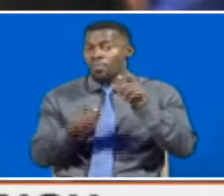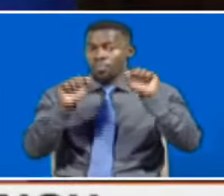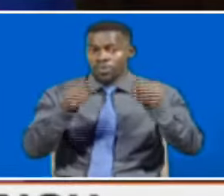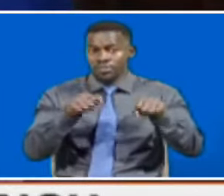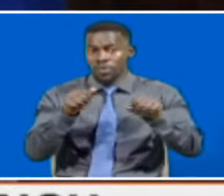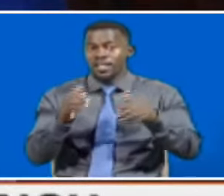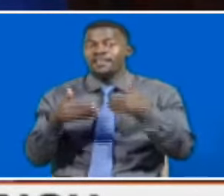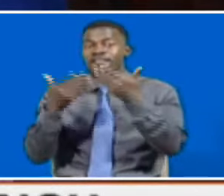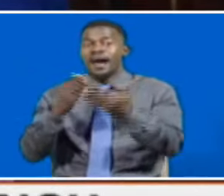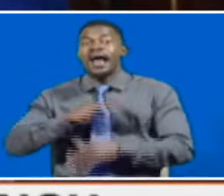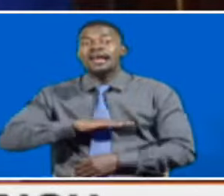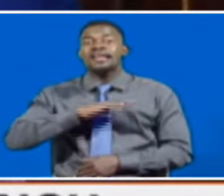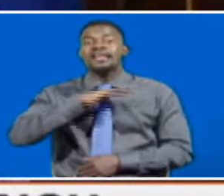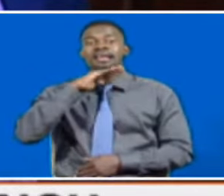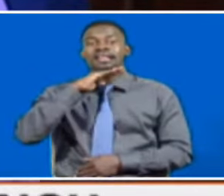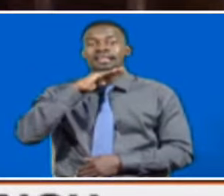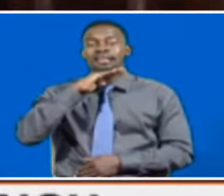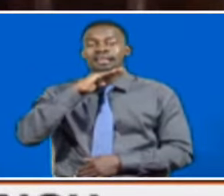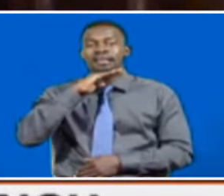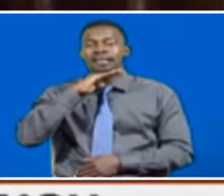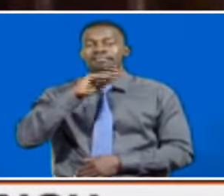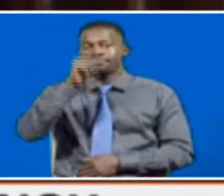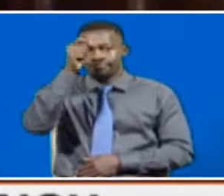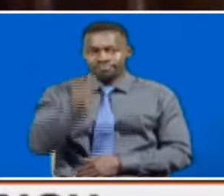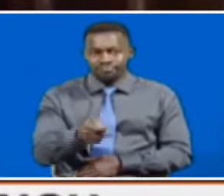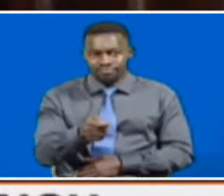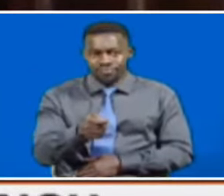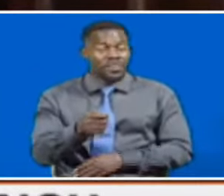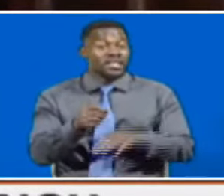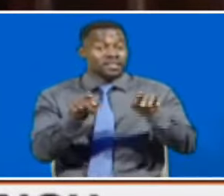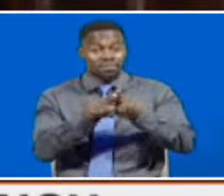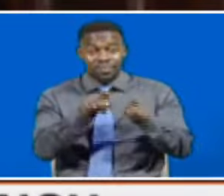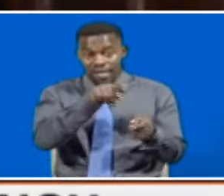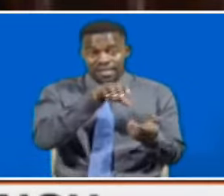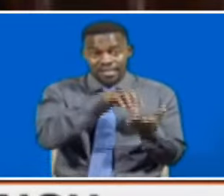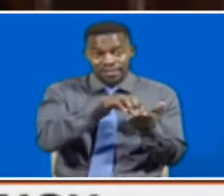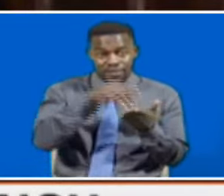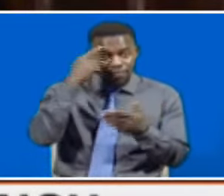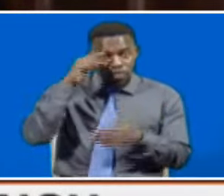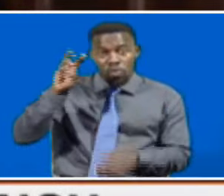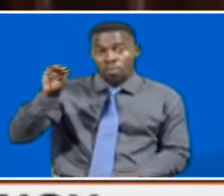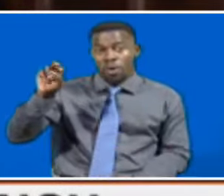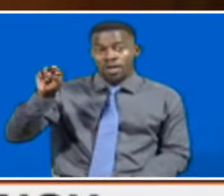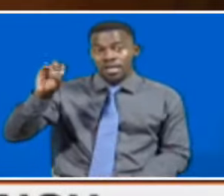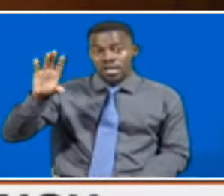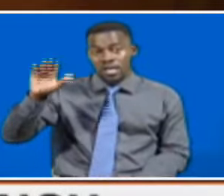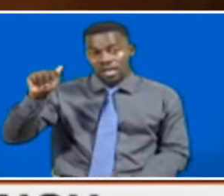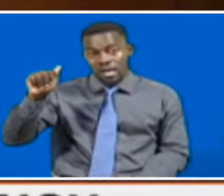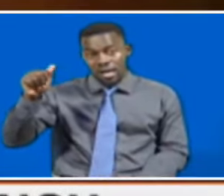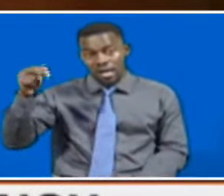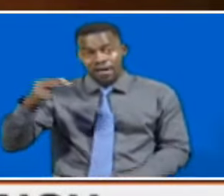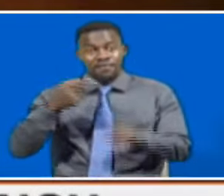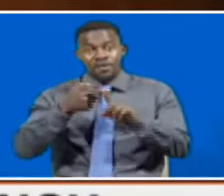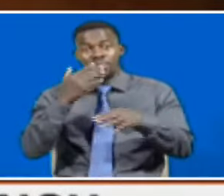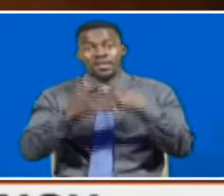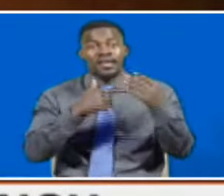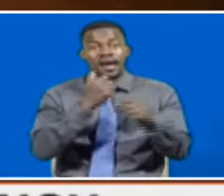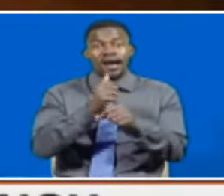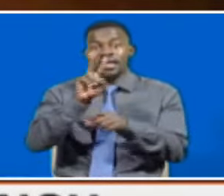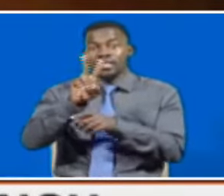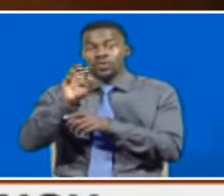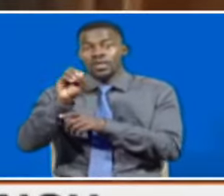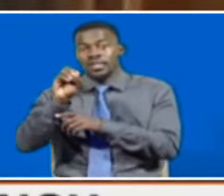kifo. Joey na Maribe wamekuwa washtakiwa wa kesi ya mauaji ya Monica Kimani tangu mwaka 2018, na